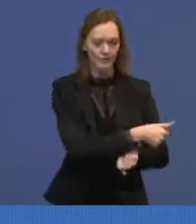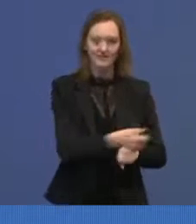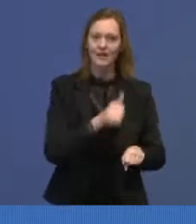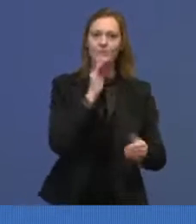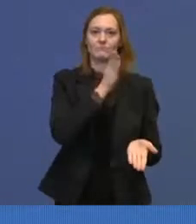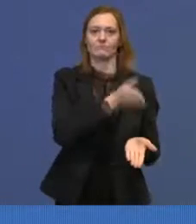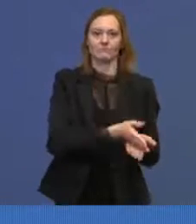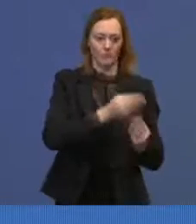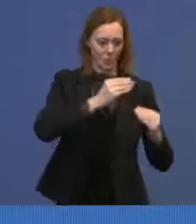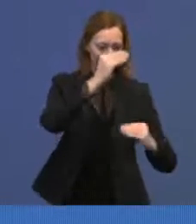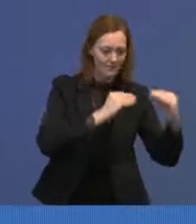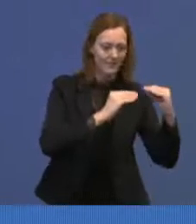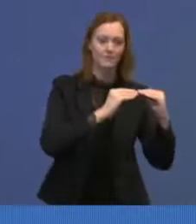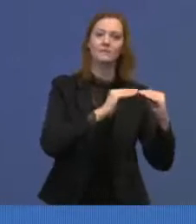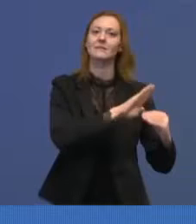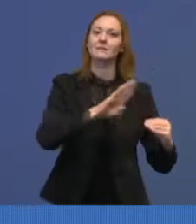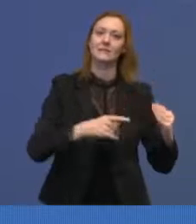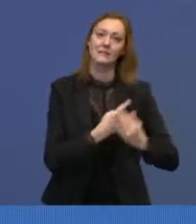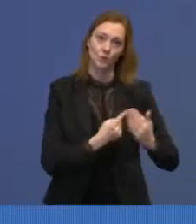ku habboon xaaladooda